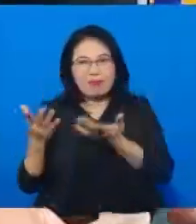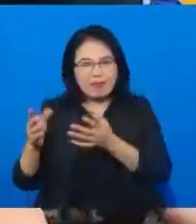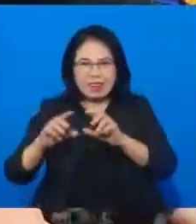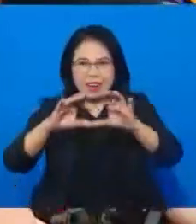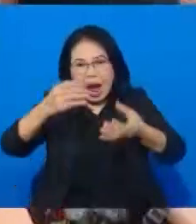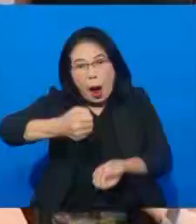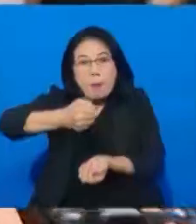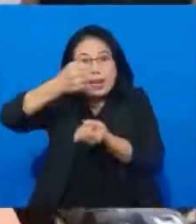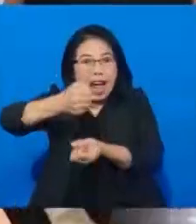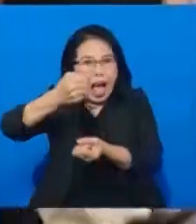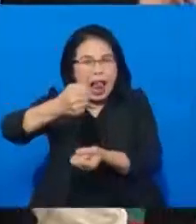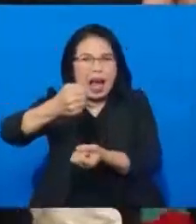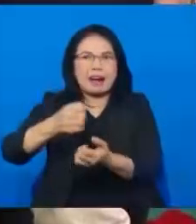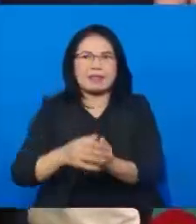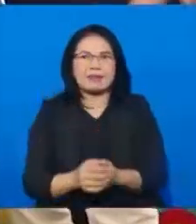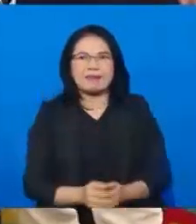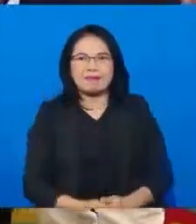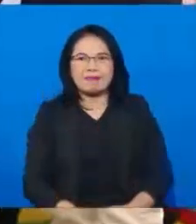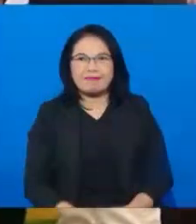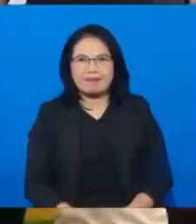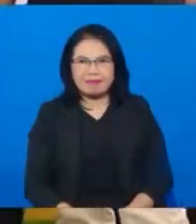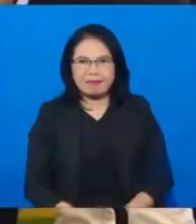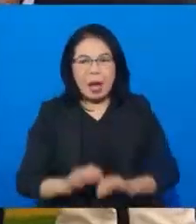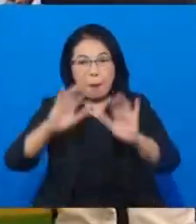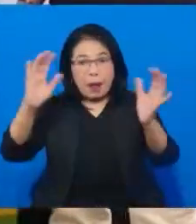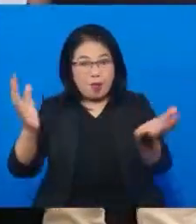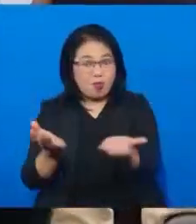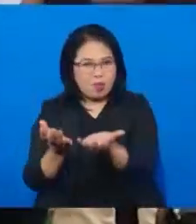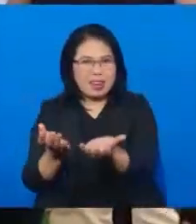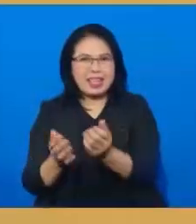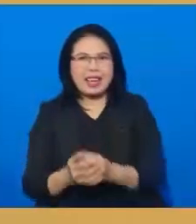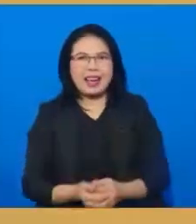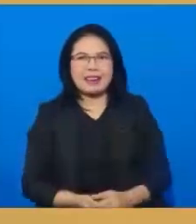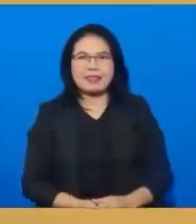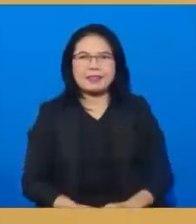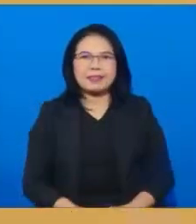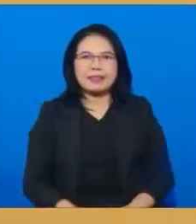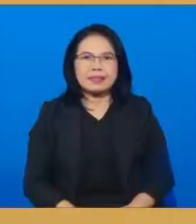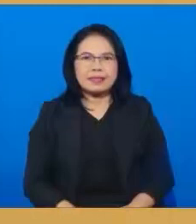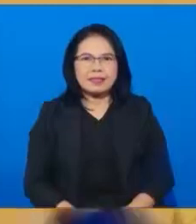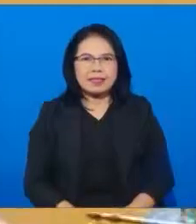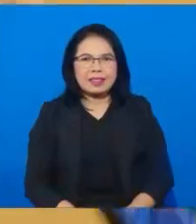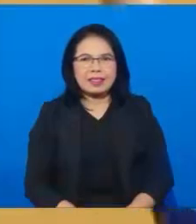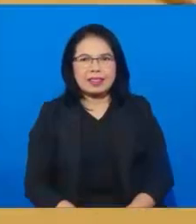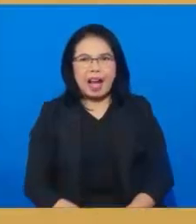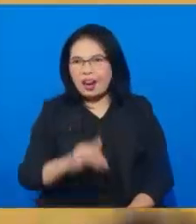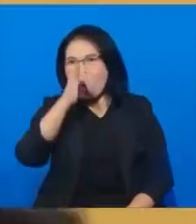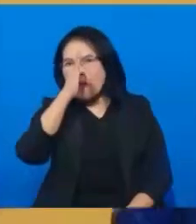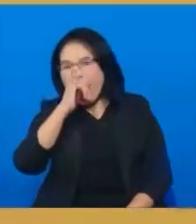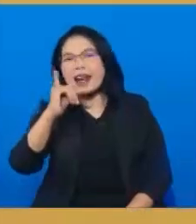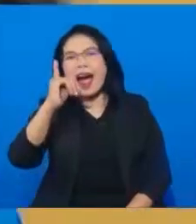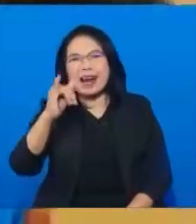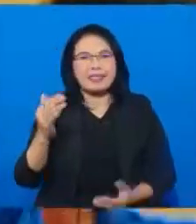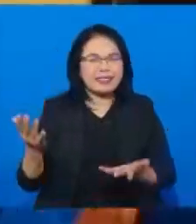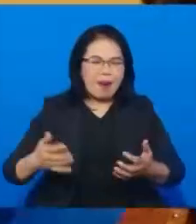bintang tamu, dan berjumpa dengan maskot Piala Dunia U17 yaitu Bacuya atau Badak Bercula Cahaya. Piala